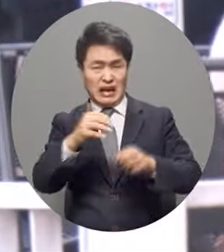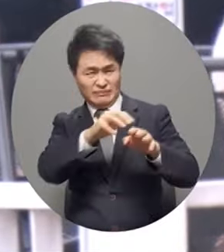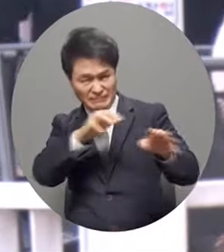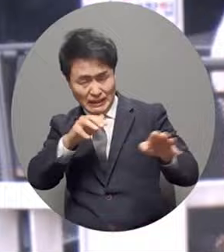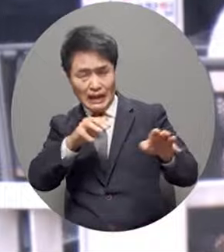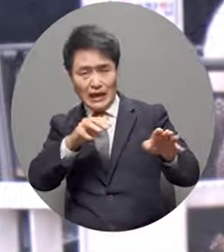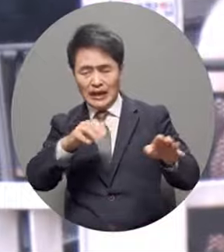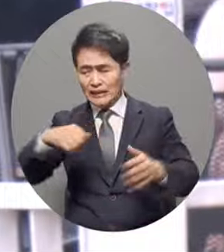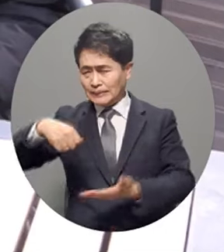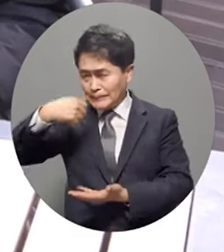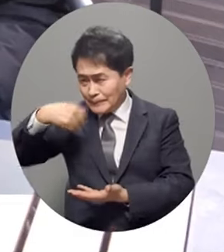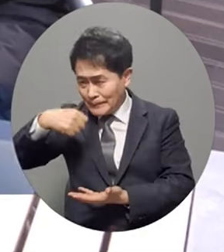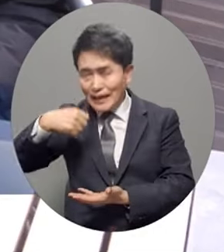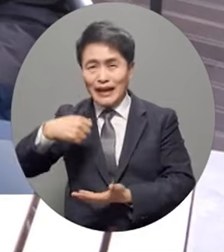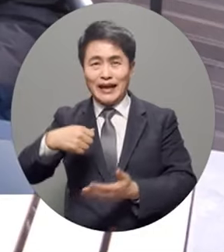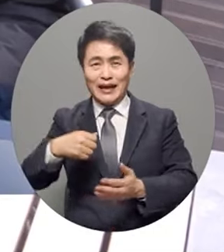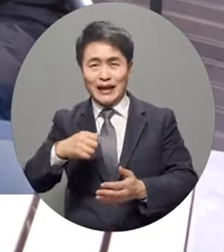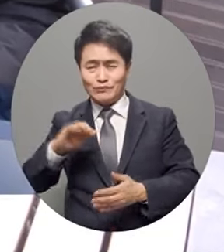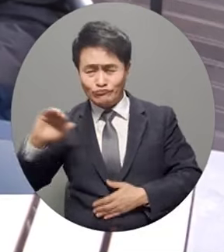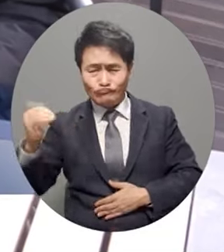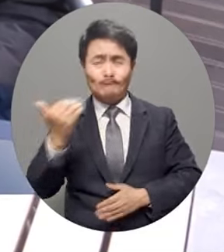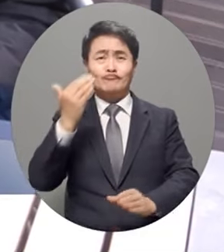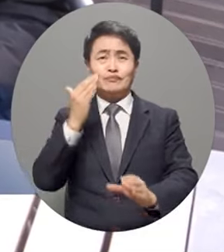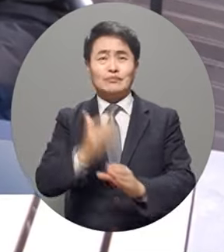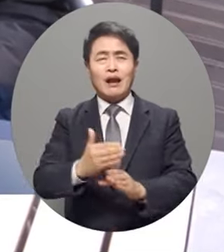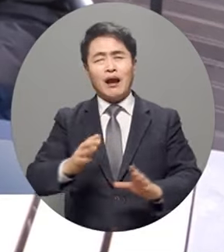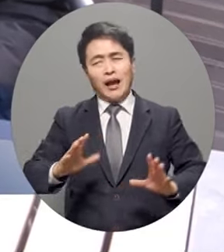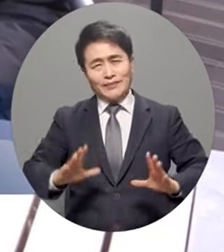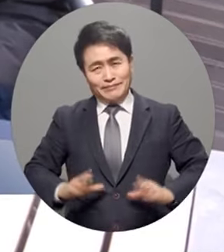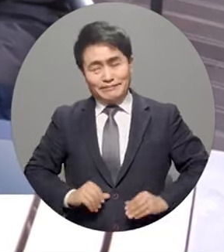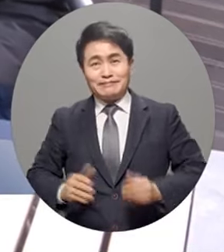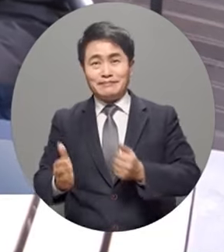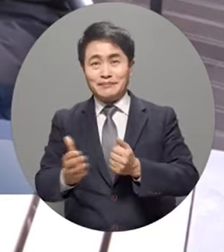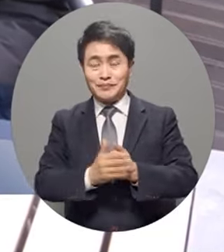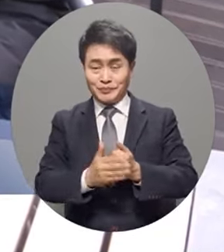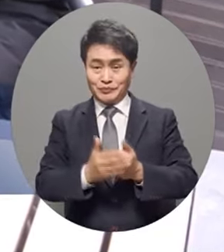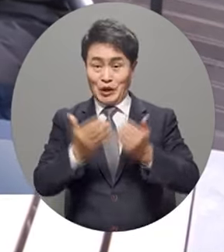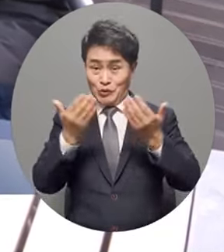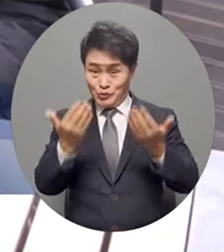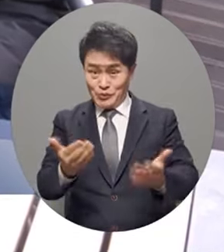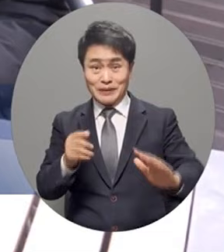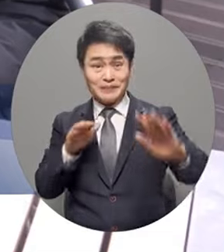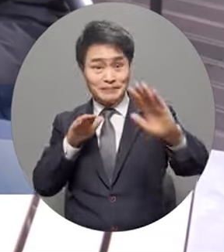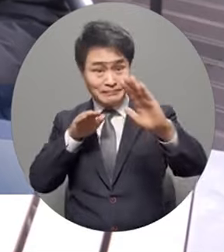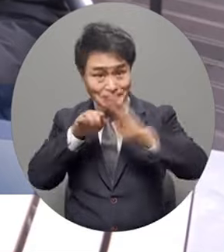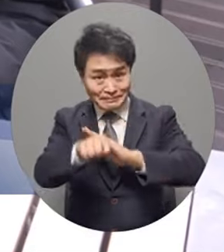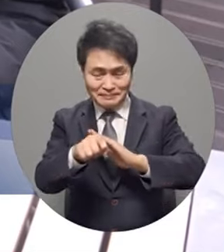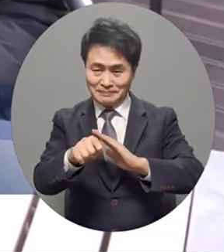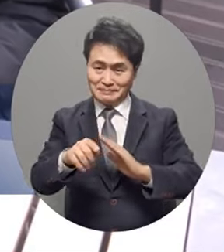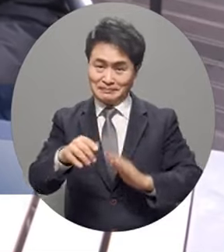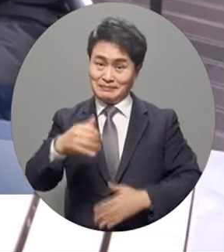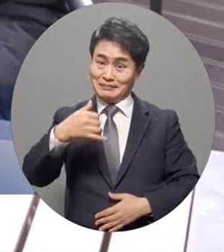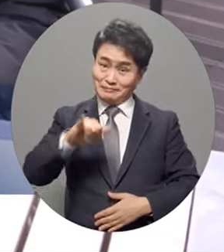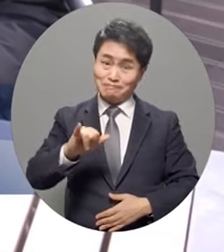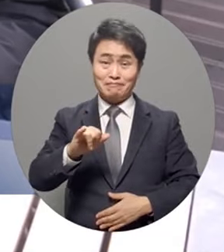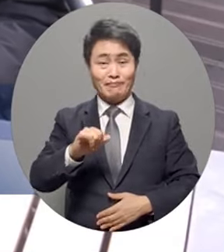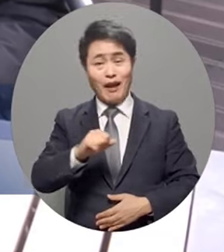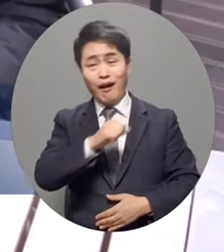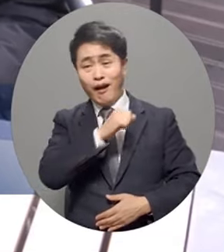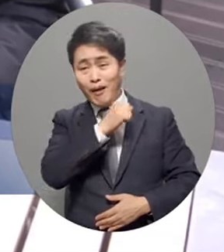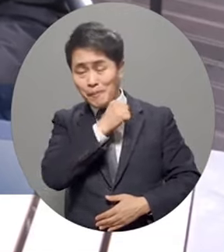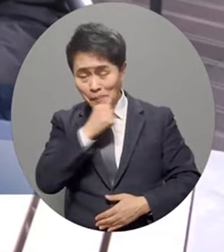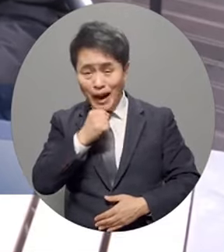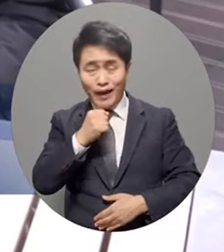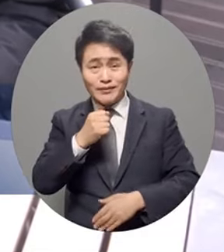해결할 참입니다. 돌아가는 중에 배가 너무 고파서 휴게소에 들렸습니다. 애들이 맛있는 간식을 먹고